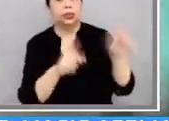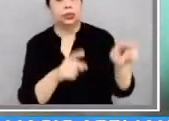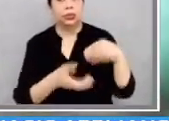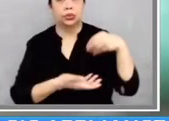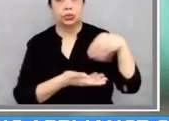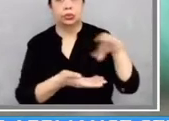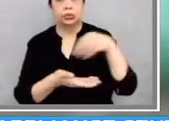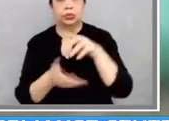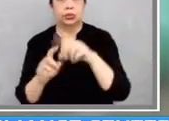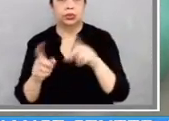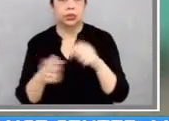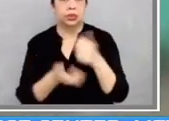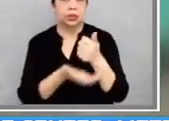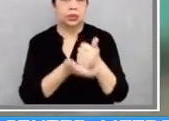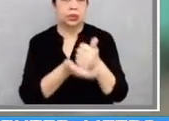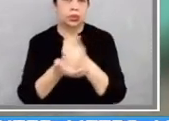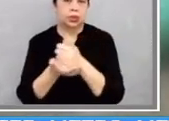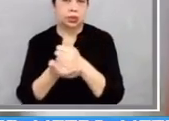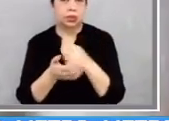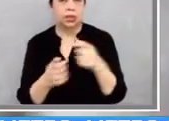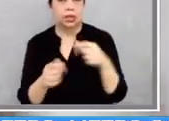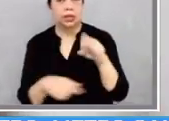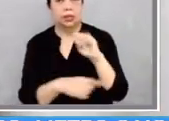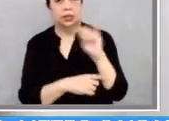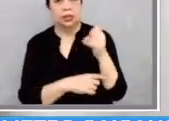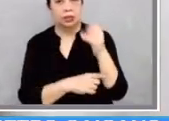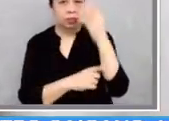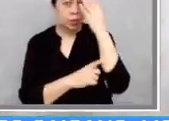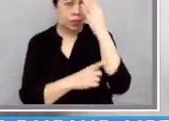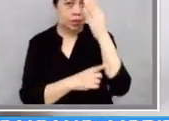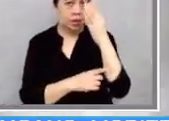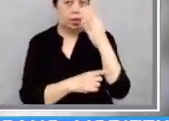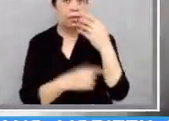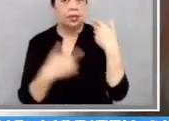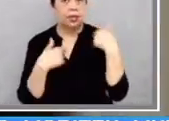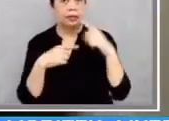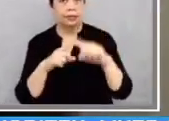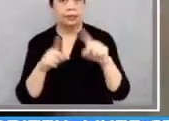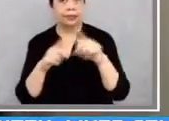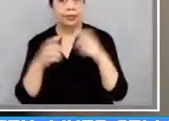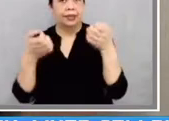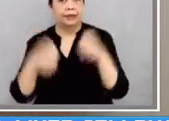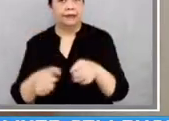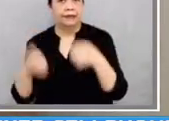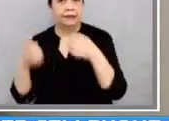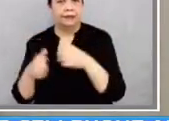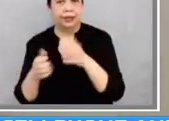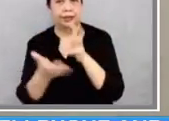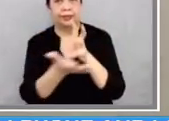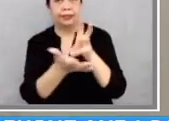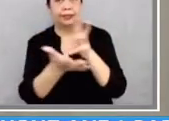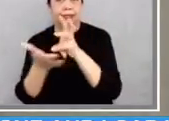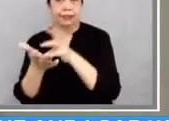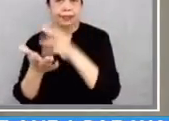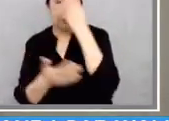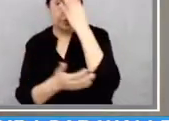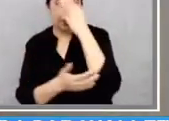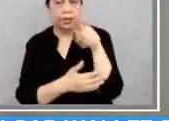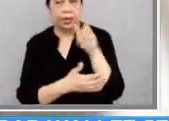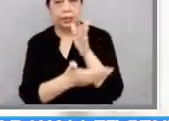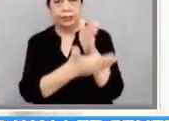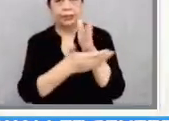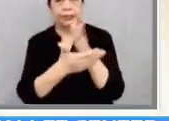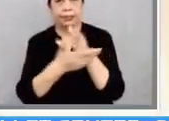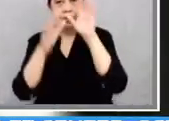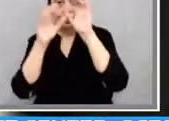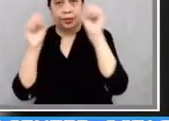mga ayuda. At mula rito sa San Jose del Monte, Bulacan, ay may iba pang mga events sa iba pang mga bayan ng Bulacan ang Pangulo ngayong araw.